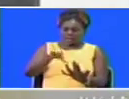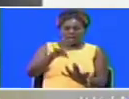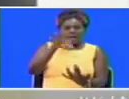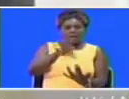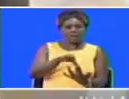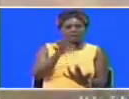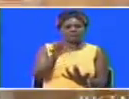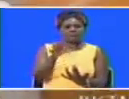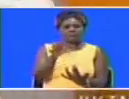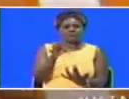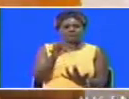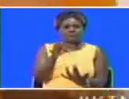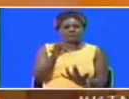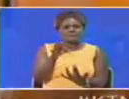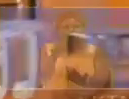mch